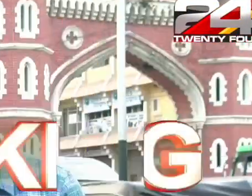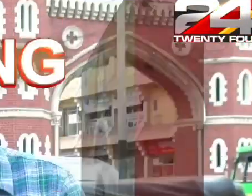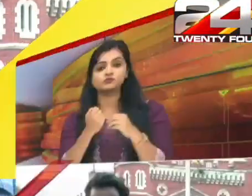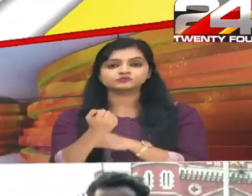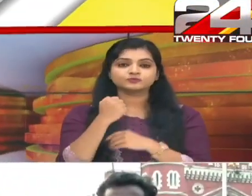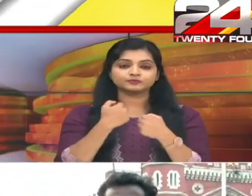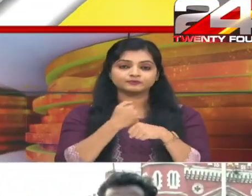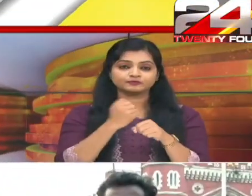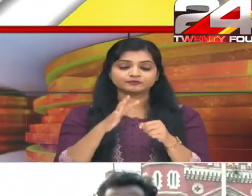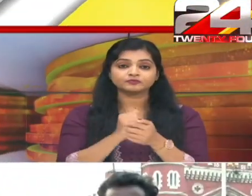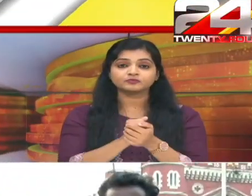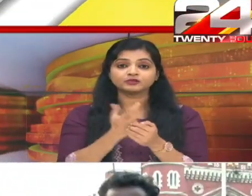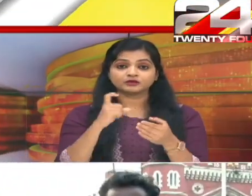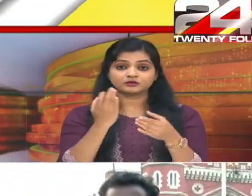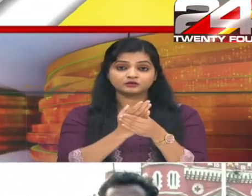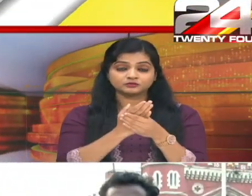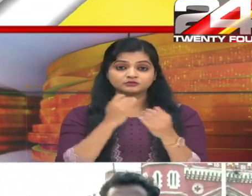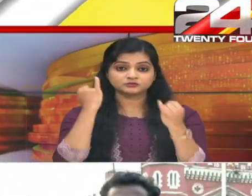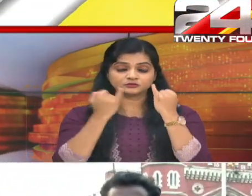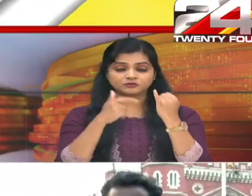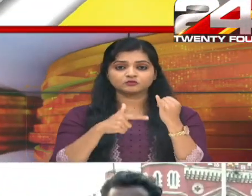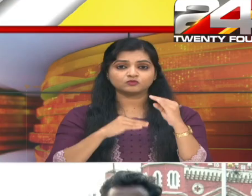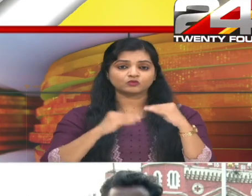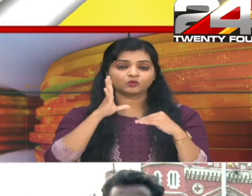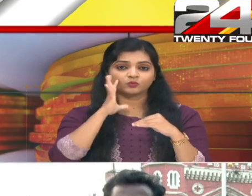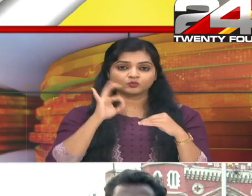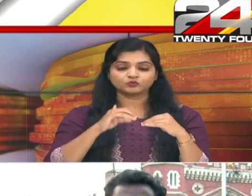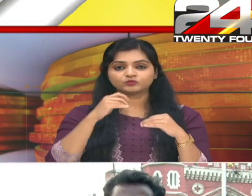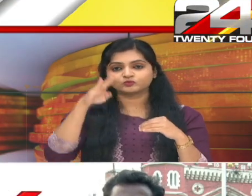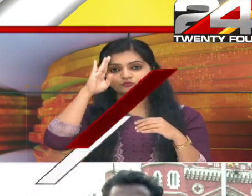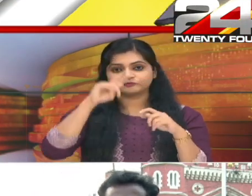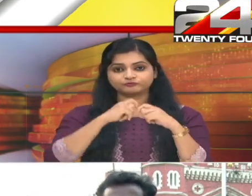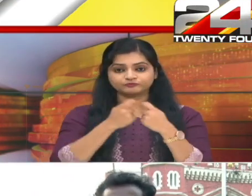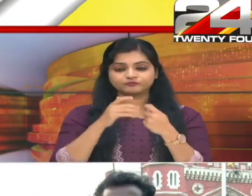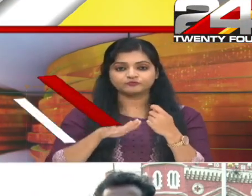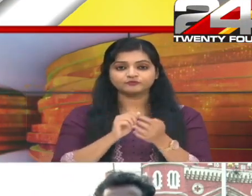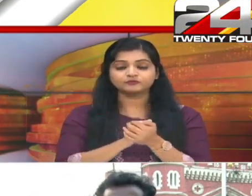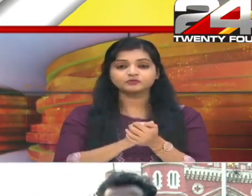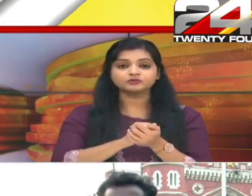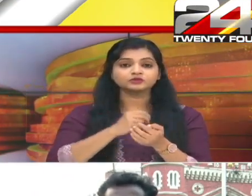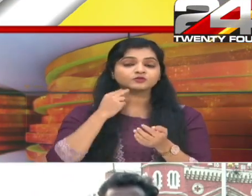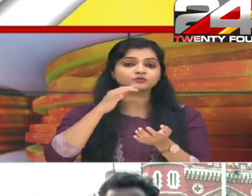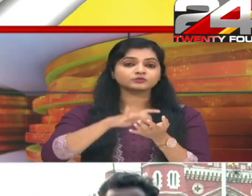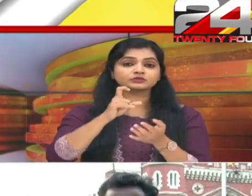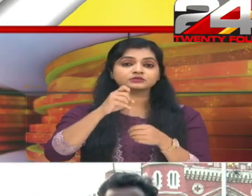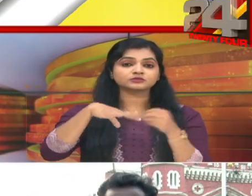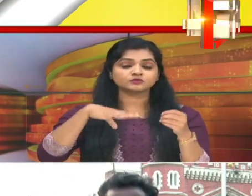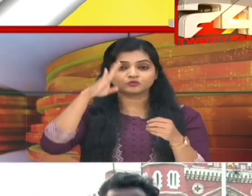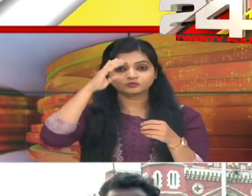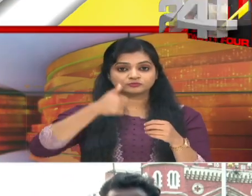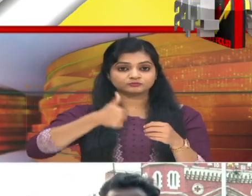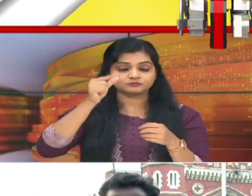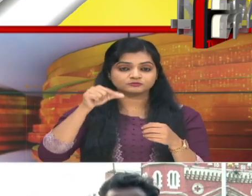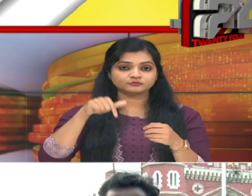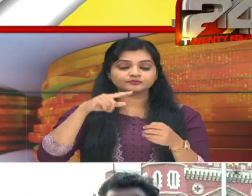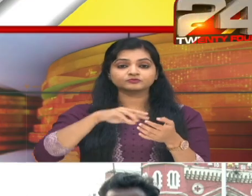ഗൗരവമായി തന്നെ എടുക്കണം, അല്ലെങ്കിൽ ഗൗരവമായി തന്നെ പോലീസ് ഇതിനോടകം തന്നെ എടുത്തിട്ടുണ്ട്. തിരുവനന്തപുരം സിറ്റി പോലീസ് കമ്മീഷണർ അത്തരത്തിൽ അന്വേഷണ സംഘത്തെ വിപുലീകരിക്കാൻ നിർദ്ദേശം നൽകിയിട്ടുള്ളത്.